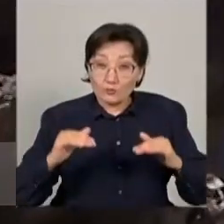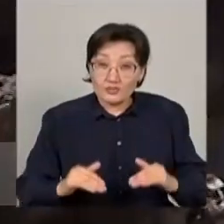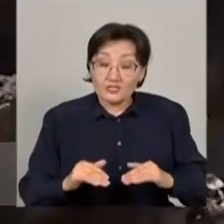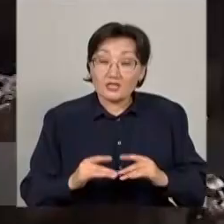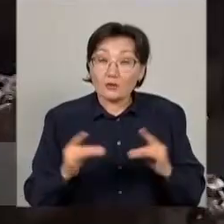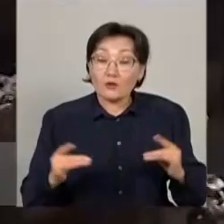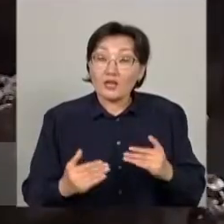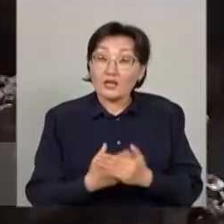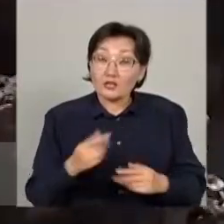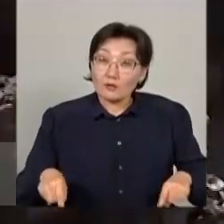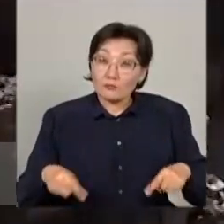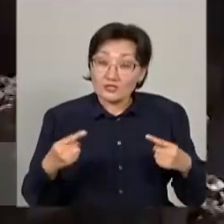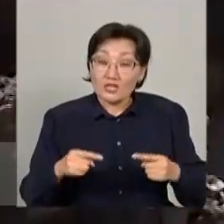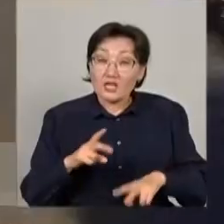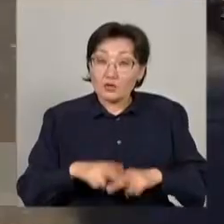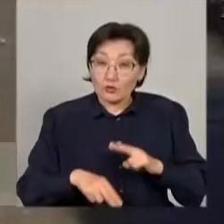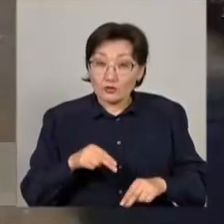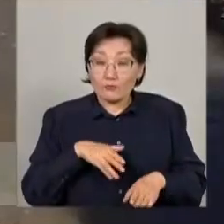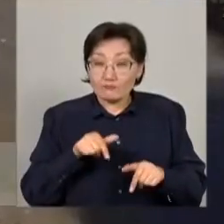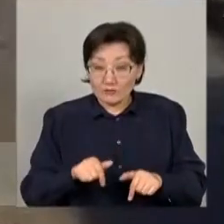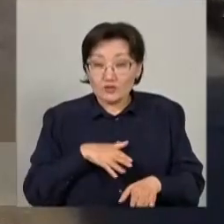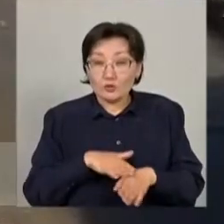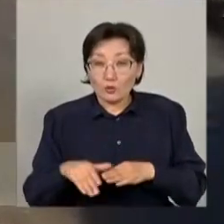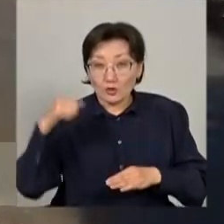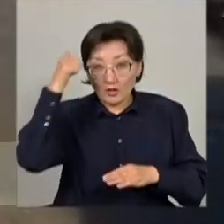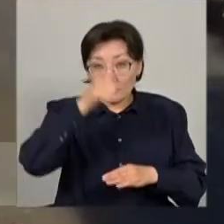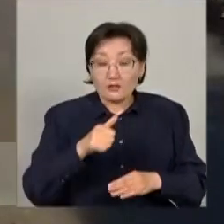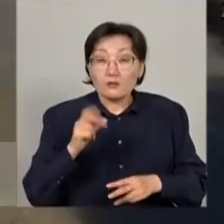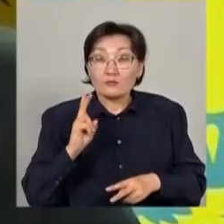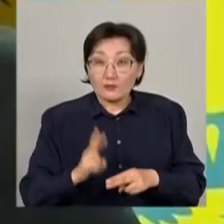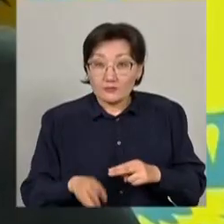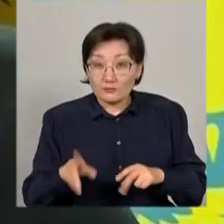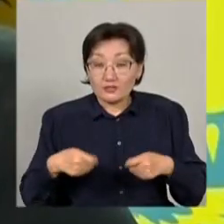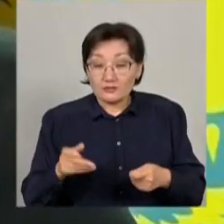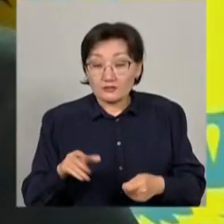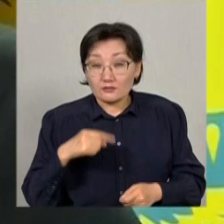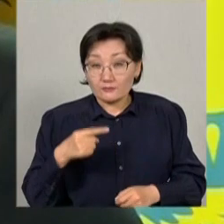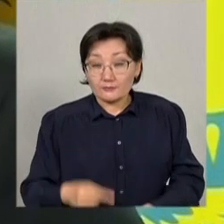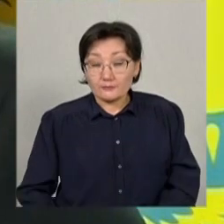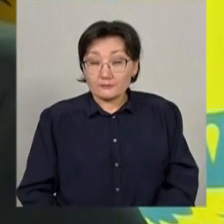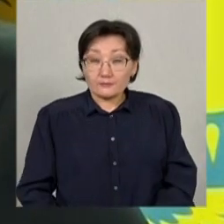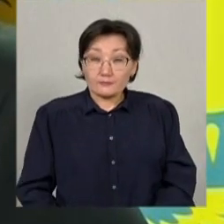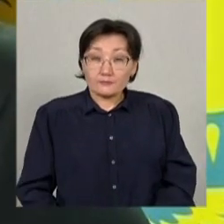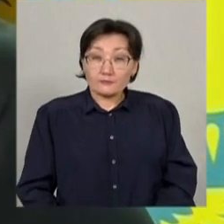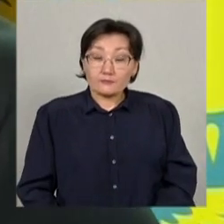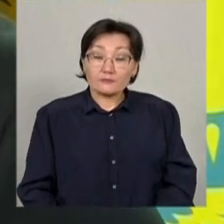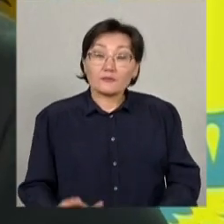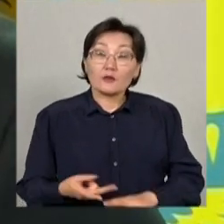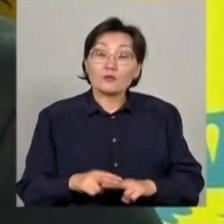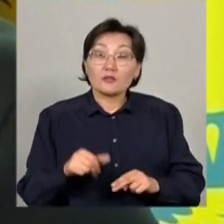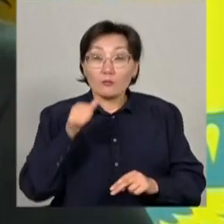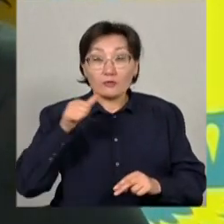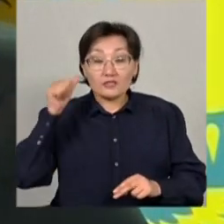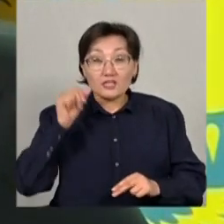көпірді қайта қалыпқа келтіріп, құрылысты биыл толық аяқтап тапсырады деп сендірді жауаптылар. Негізі ояқта қазір құрылыс монтаж жұмыстары былтыр